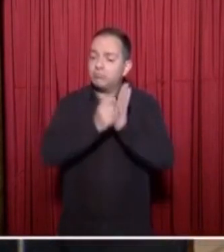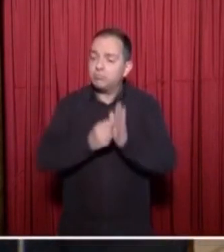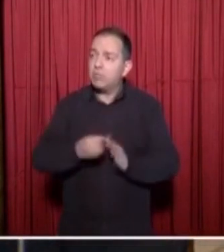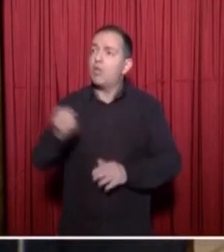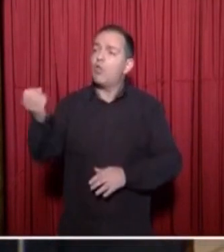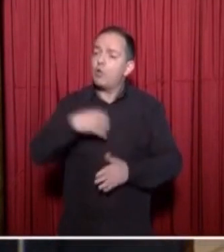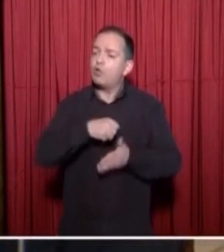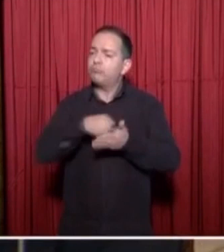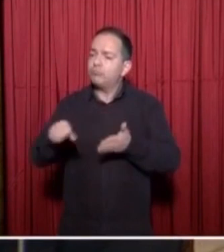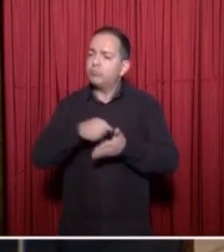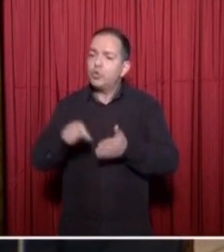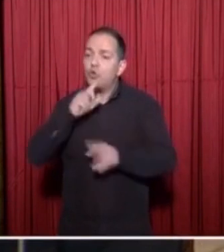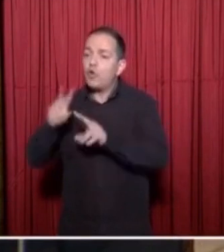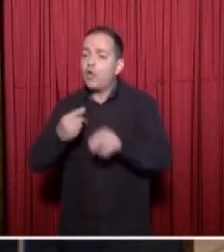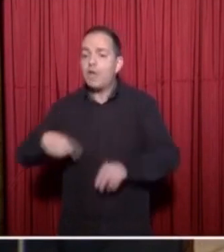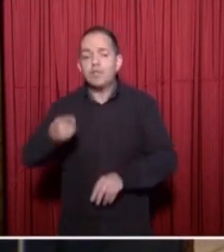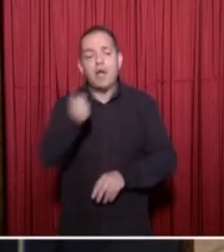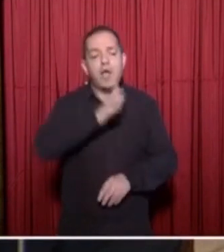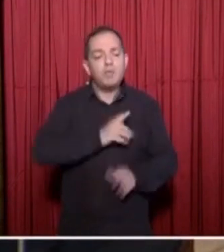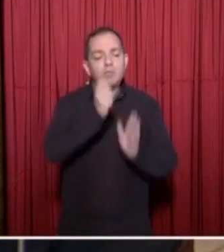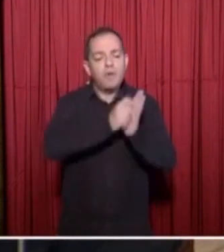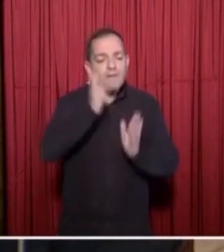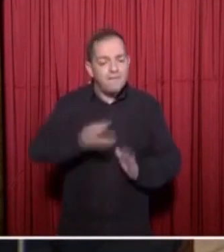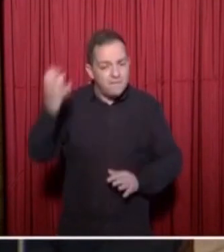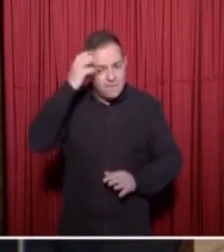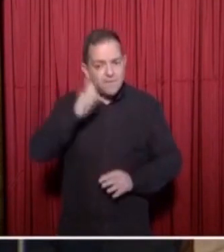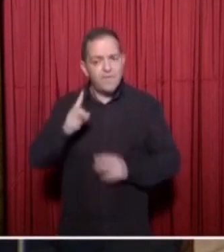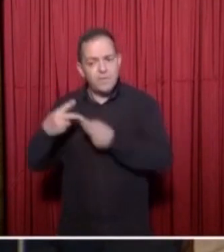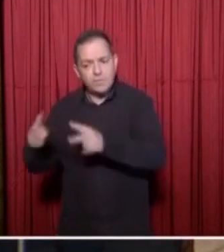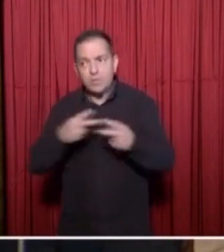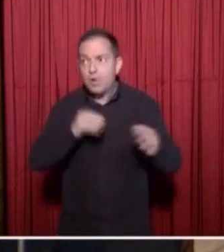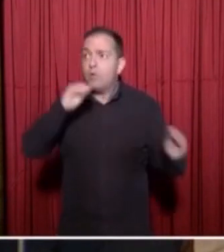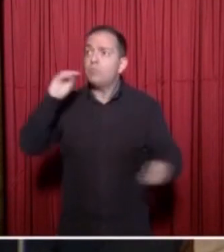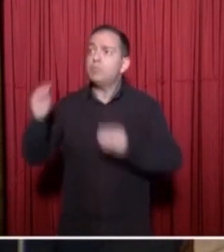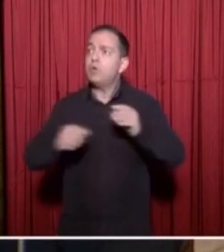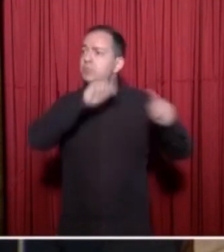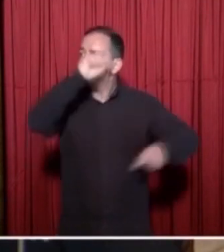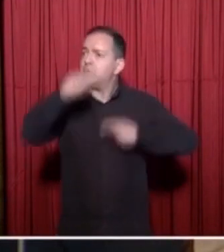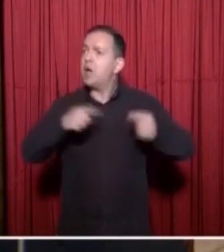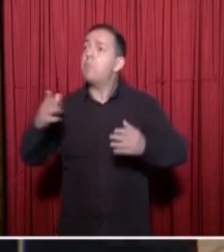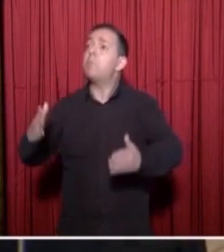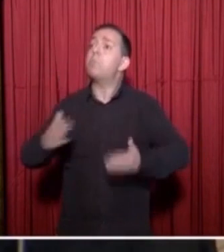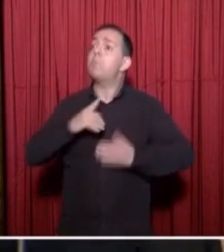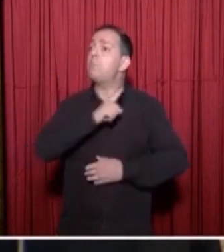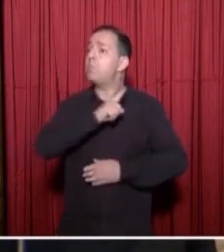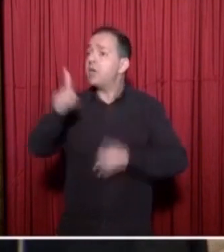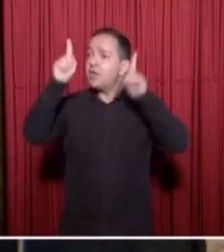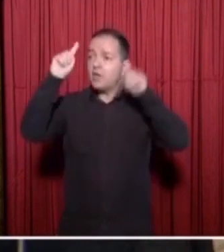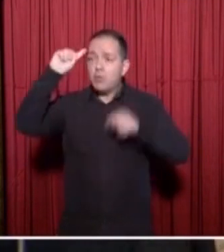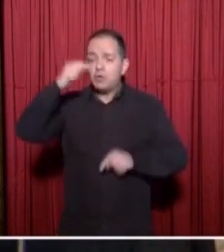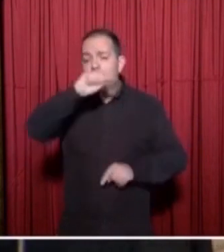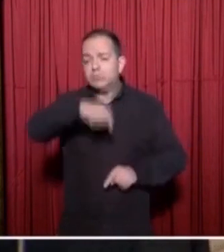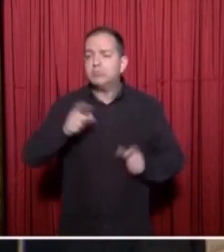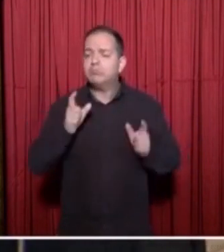μην τα οφειλήματα ημών, ως και ημείς αφίεμεν τους οφειλέτες ημών και μη εισενέχεις ημάς εις πειρασμόν, αλλά ρίσε